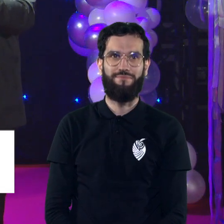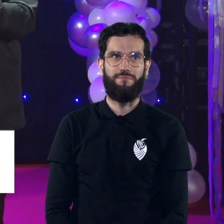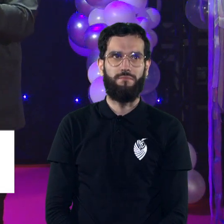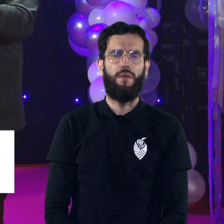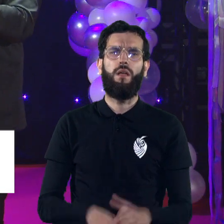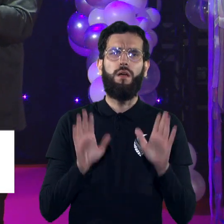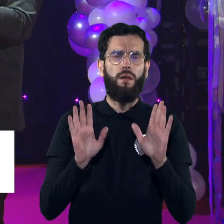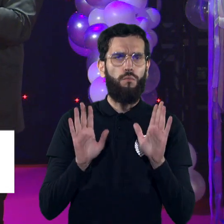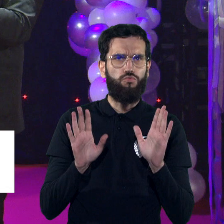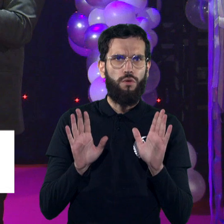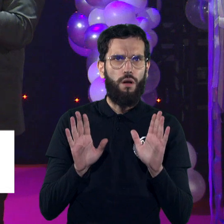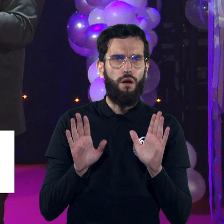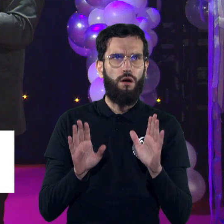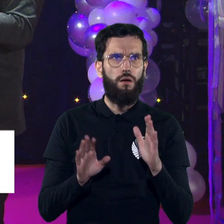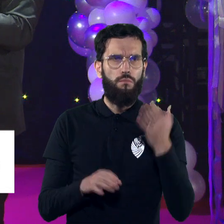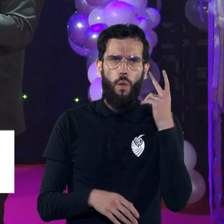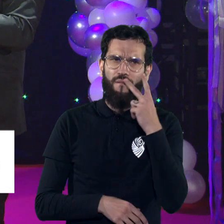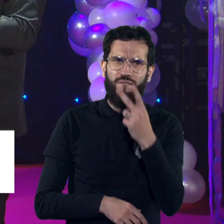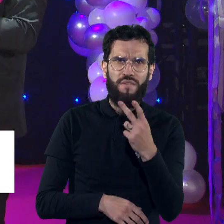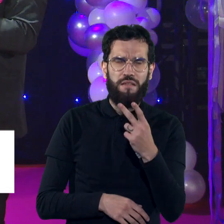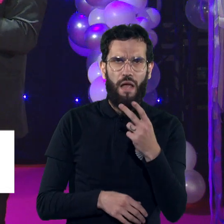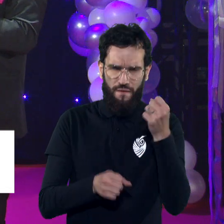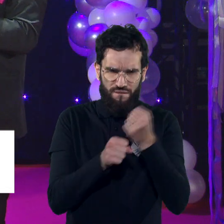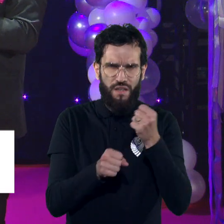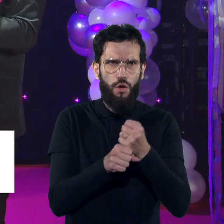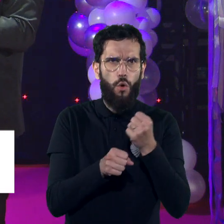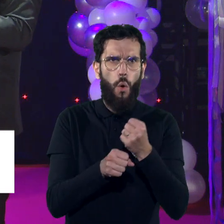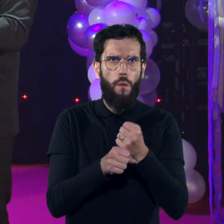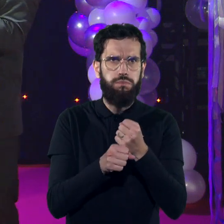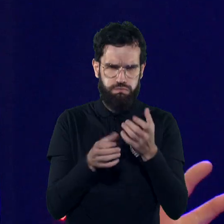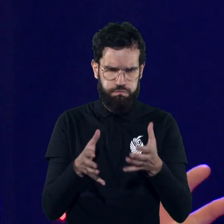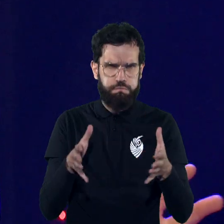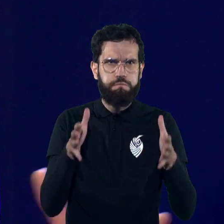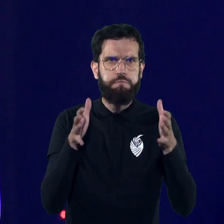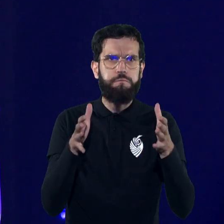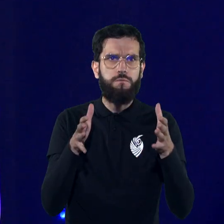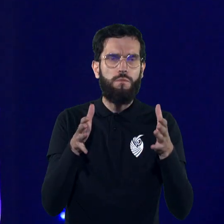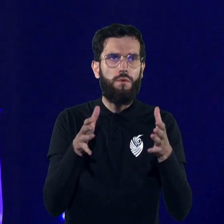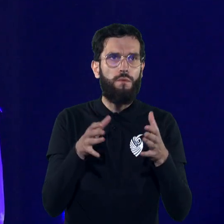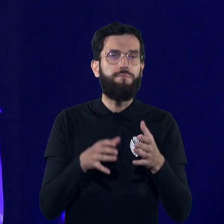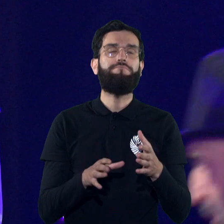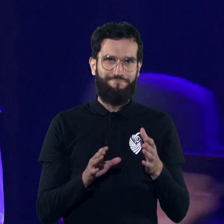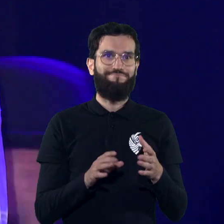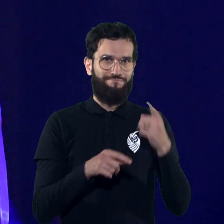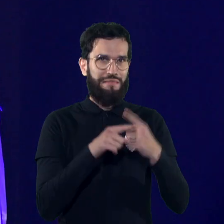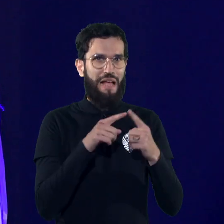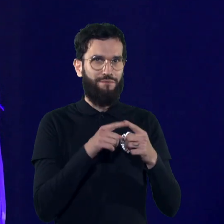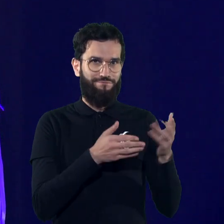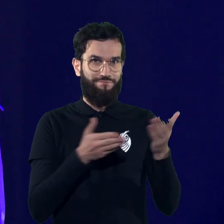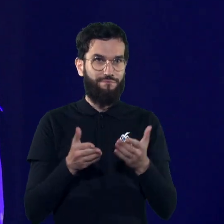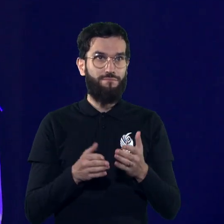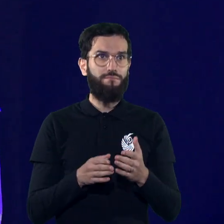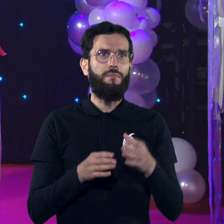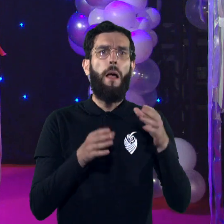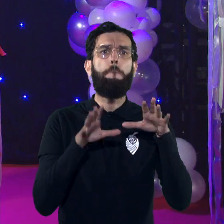A počkaj, ja som videl, že ty si tu pred chvíľkou niečo vyrábal, také veľké. Vyrábal. Hneď to prinesem.